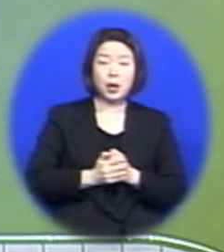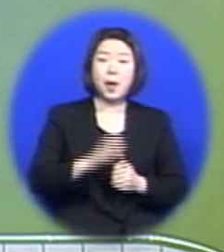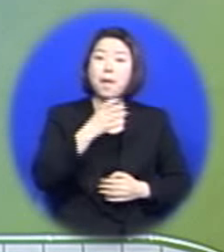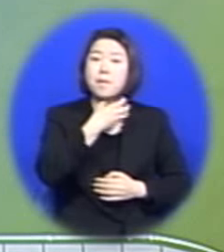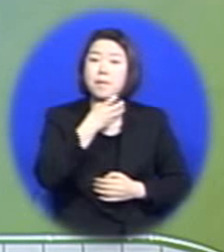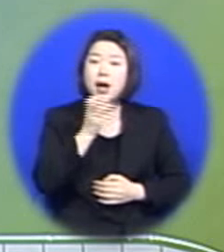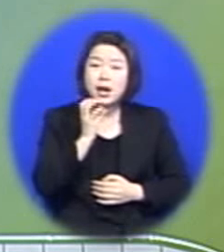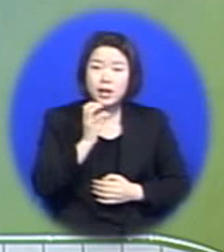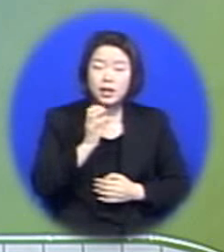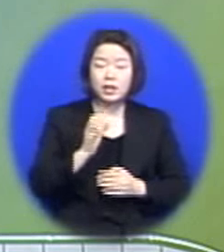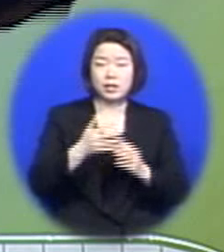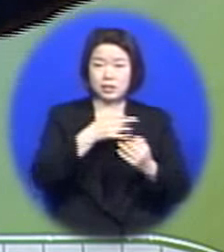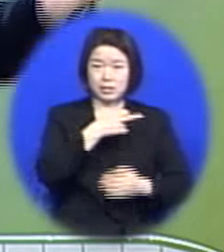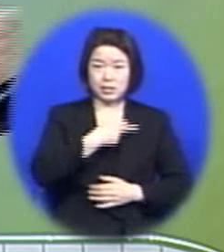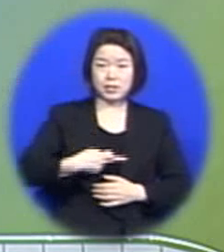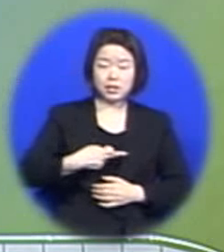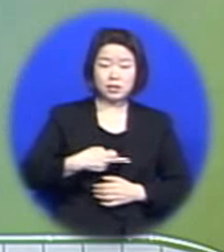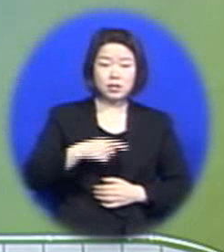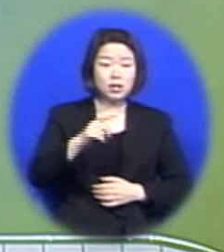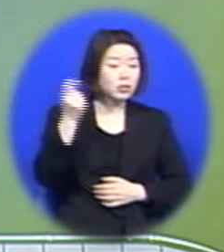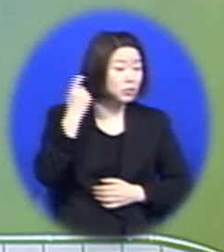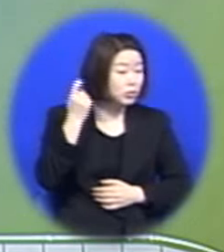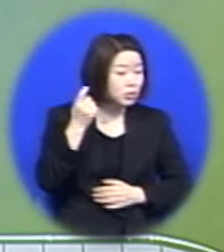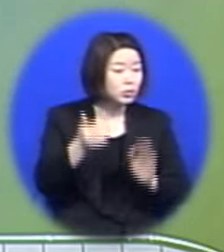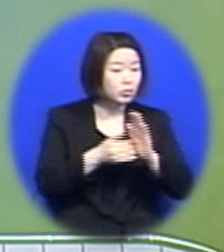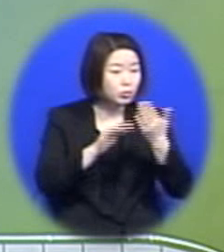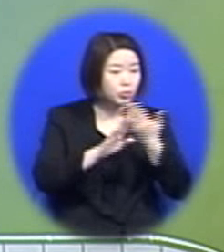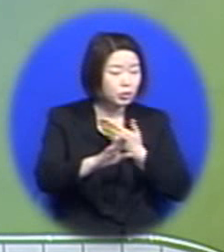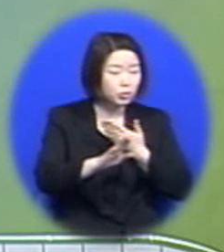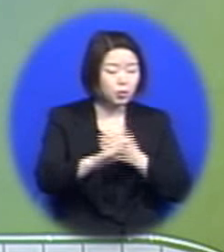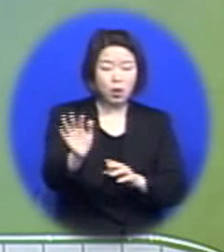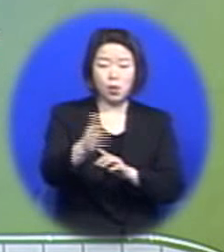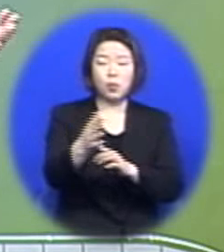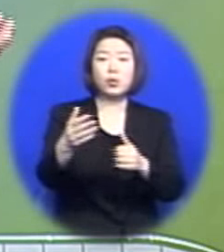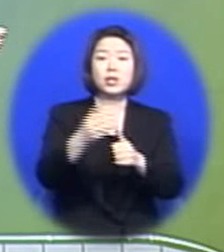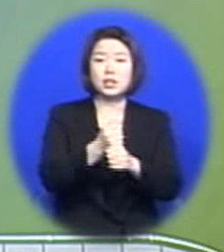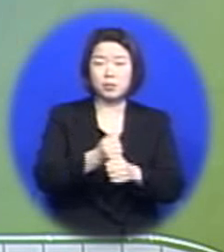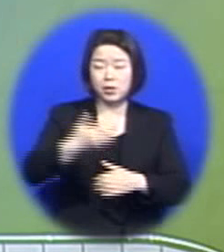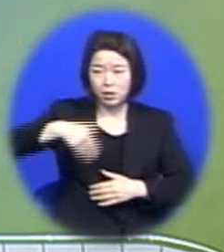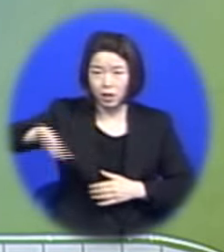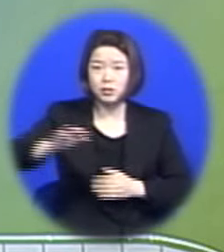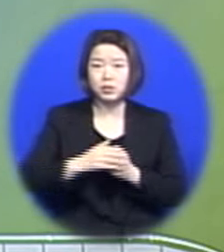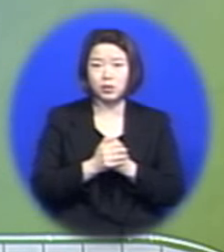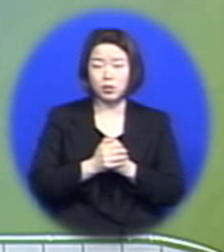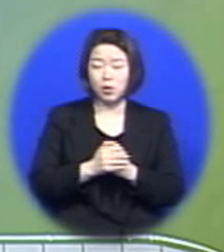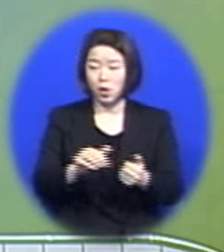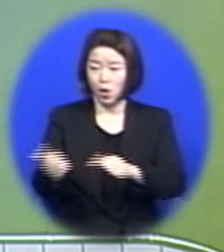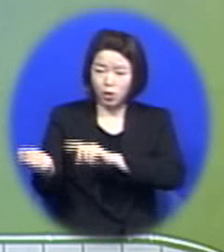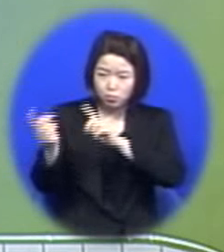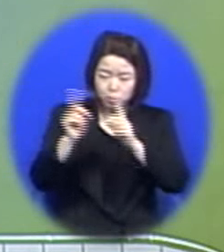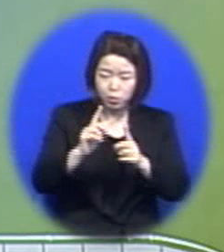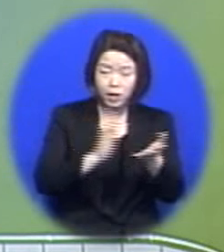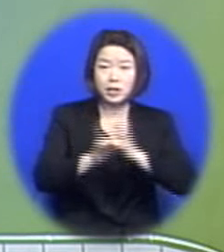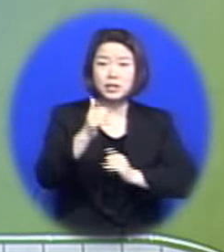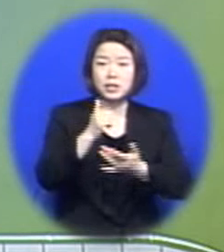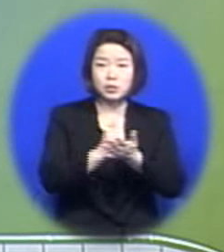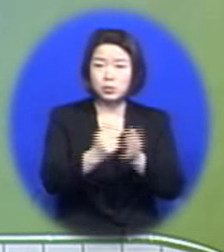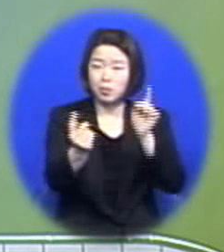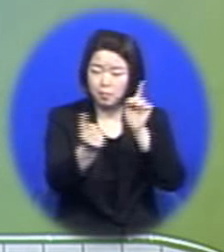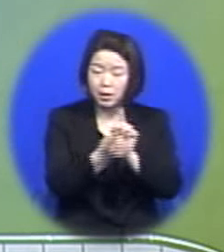베드로는 그러고도 고기잡이하러 다시 돌아갔어요. 부활하신 예수님을 만나고도만.